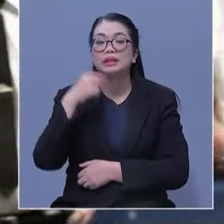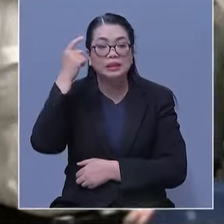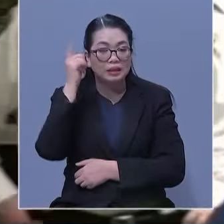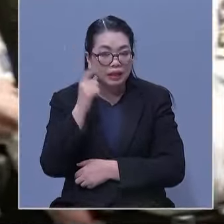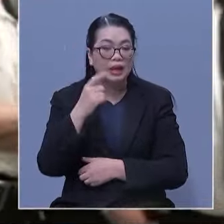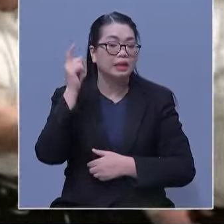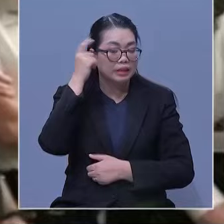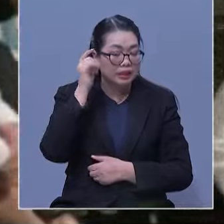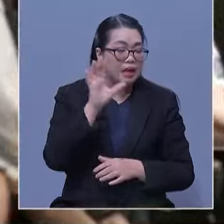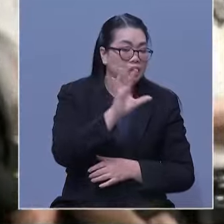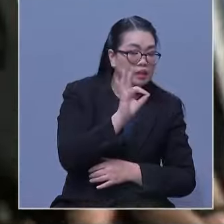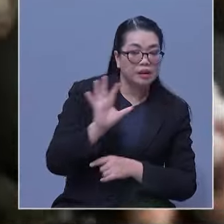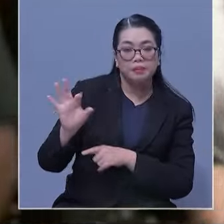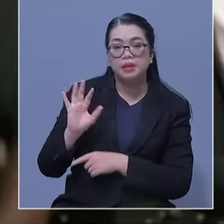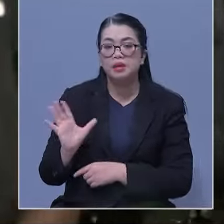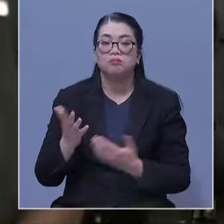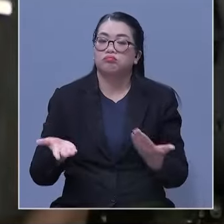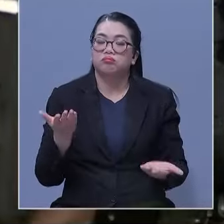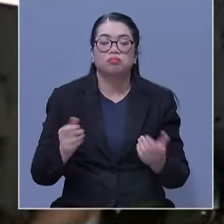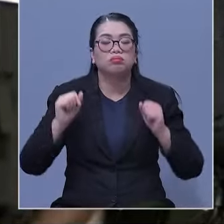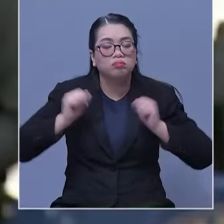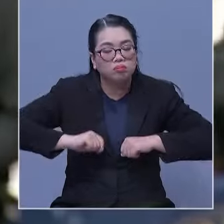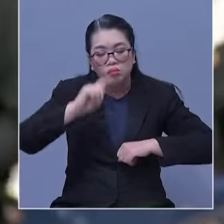ไงเราลองไปฟังเสียงทรัมป์กันหน่อยค่ะ